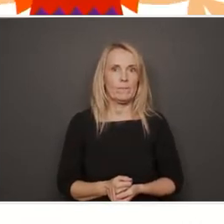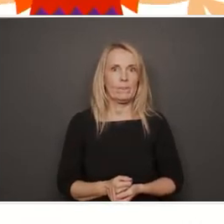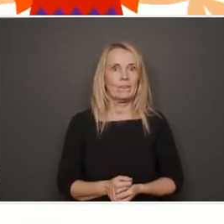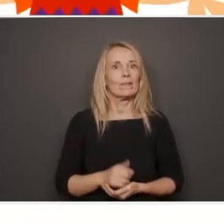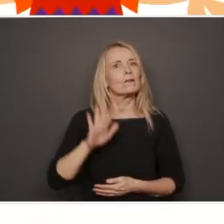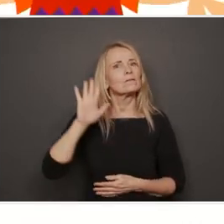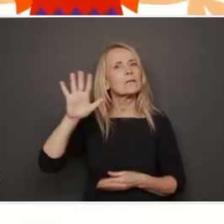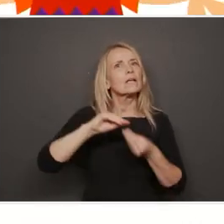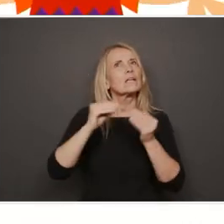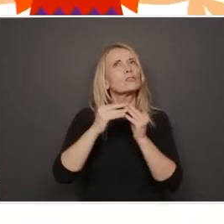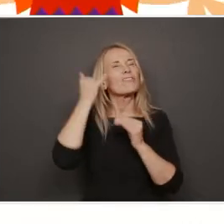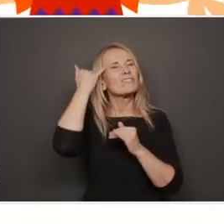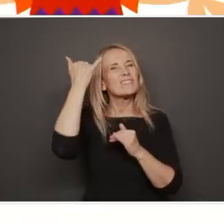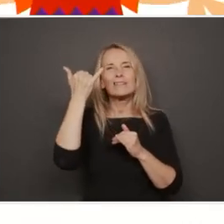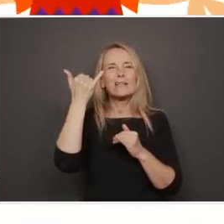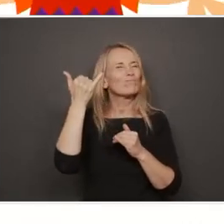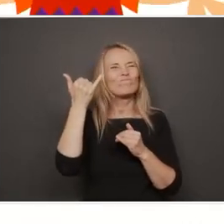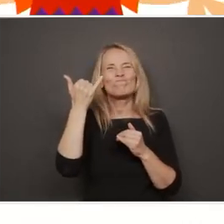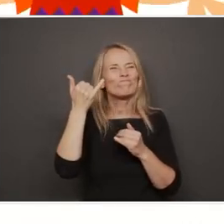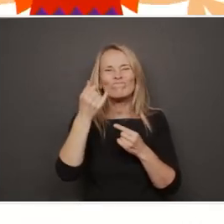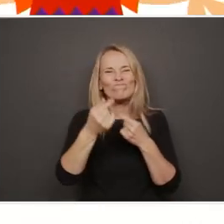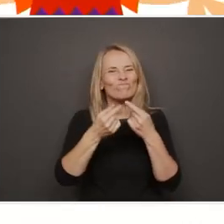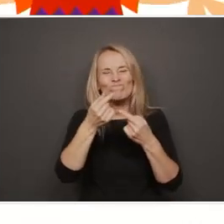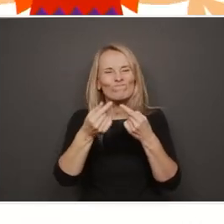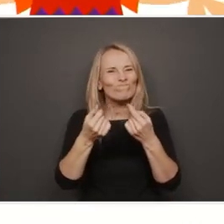Seine Geschäftsidee läuft nicht so richtig an.